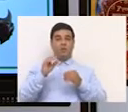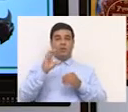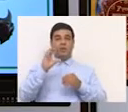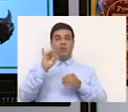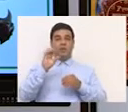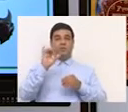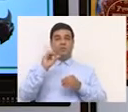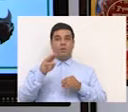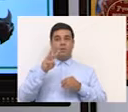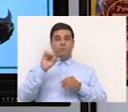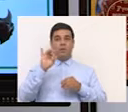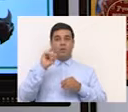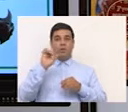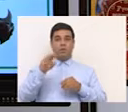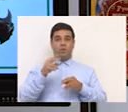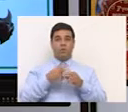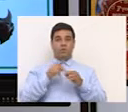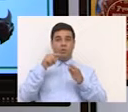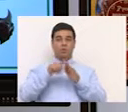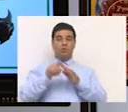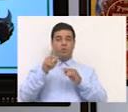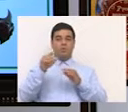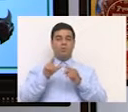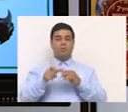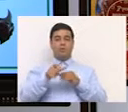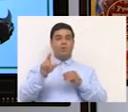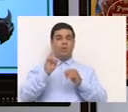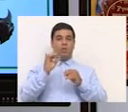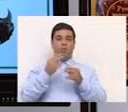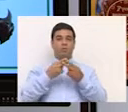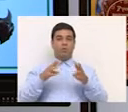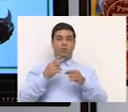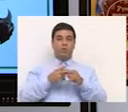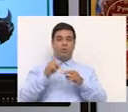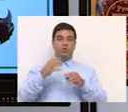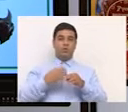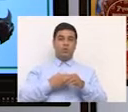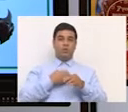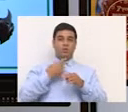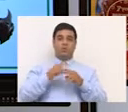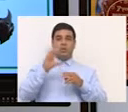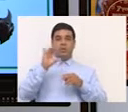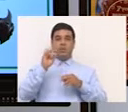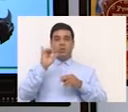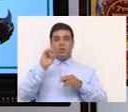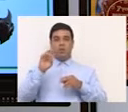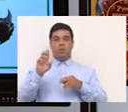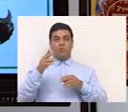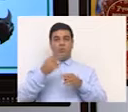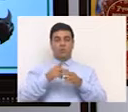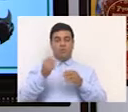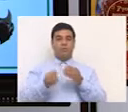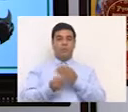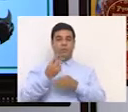Синдбад-мореход. Что-то у них с поездкой не получилось. Не то страшные циклопы появлялись